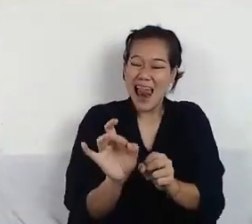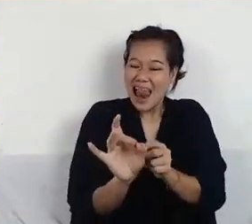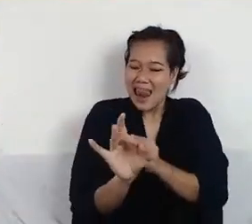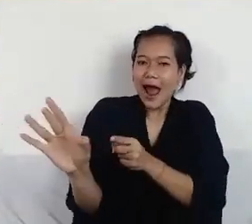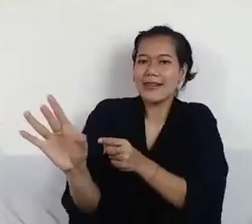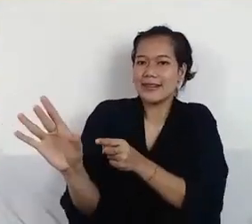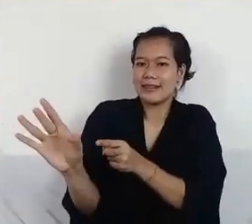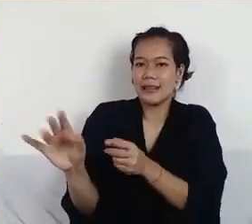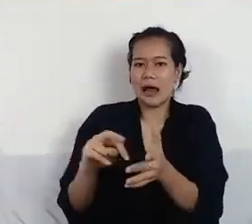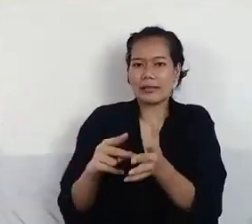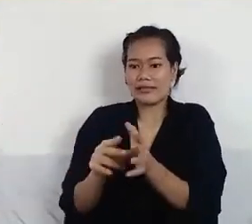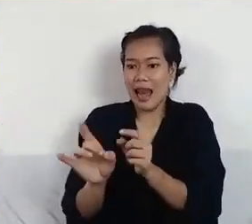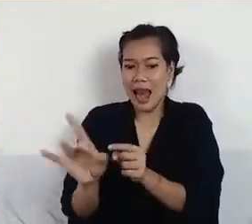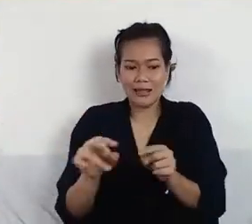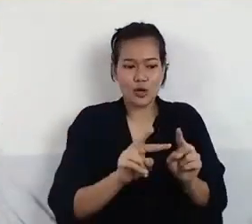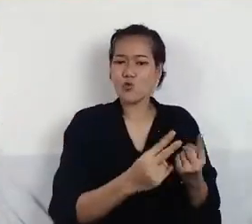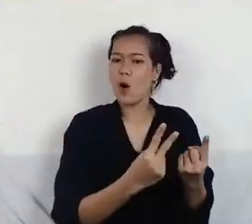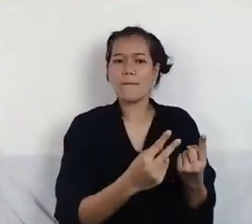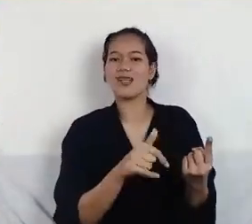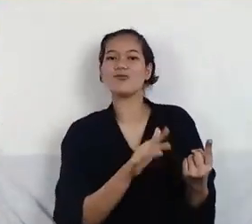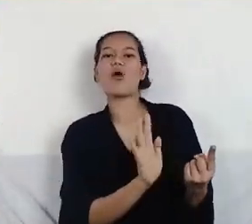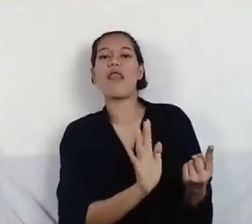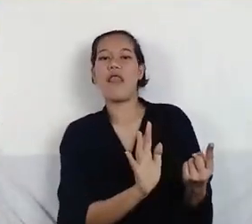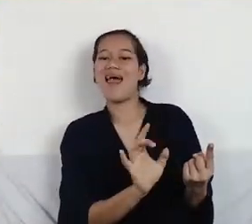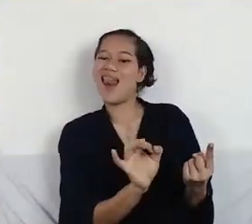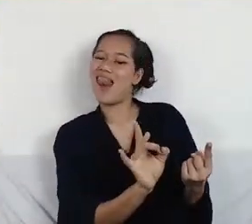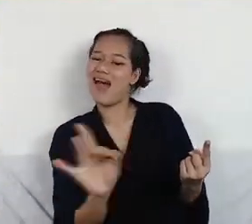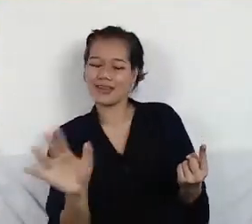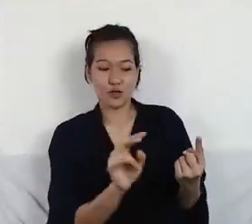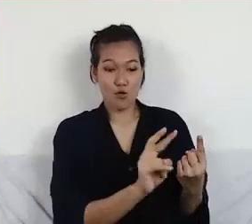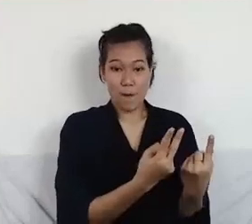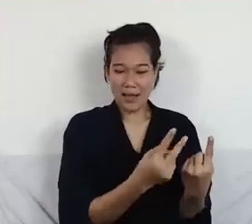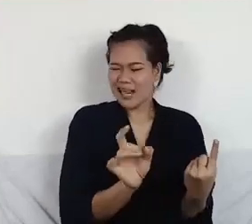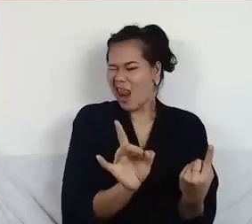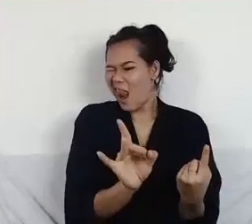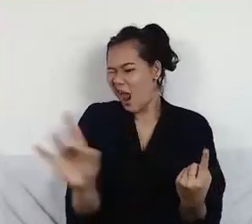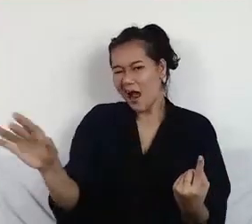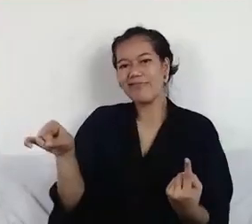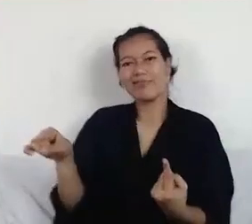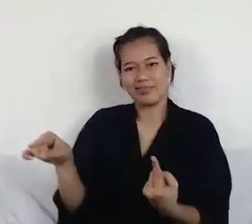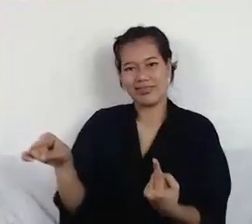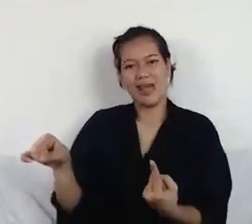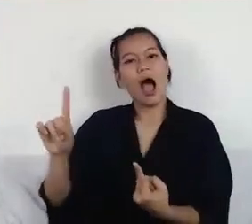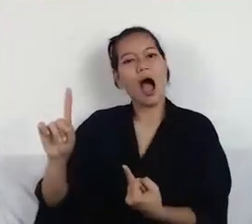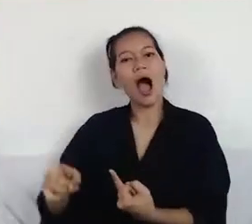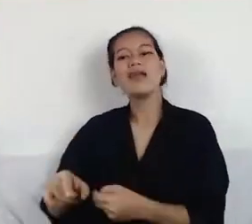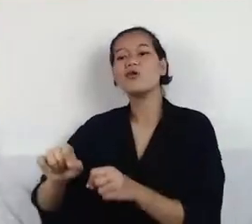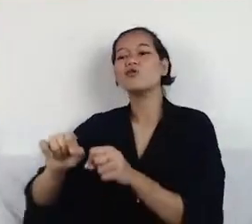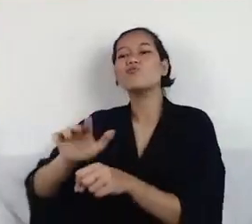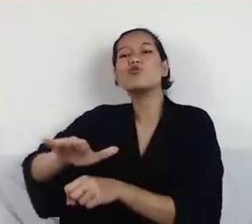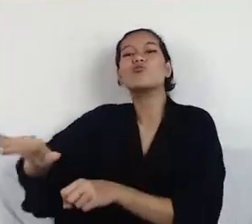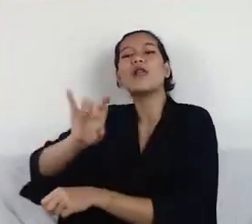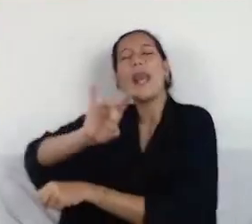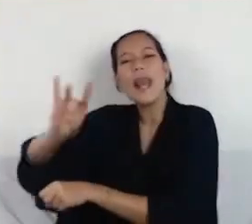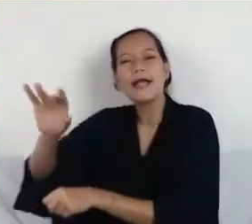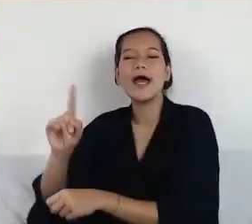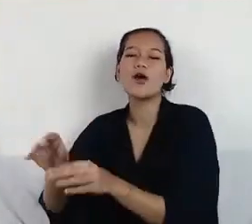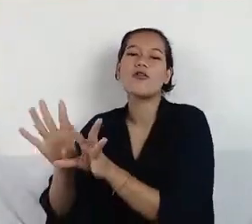itu bukan yang 12, kan begitu. Jadi menurut Lukas, saudaraku, di samping 12 murid, ada murid yang lain yang